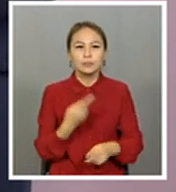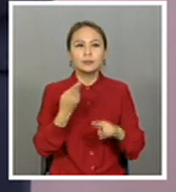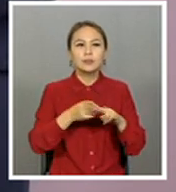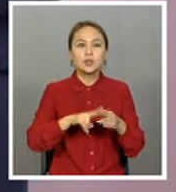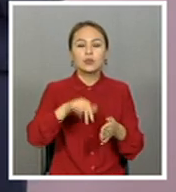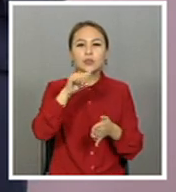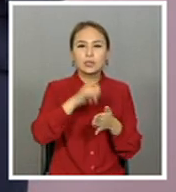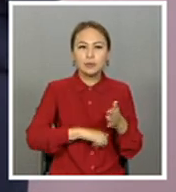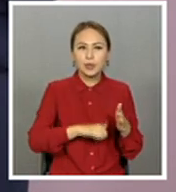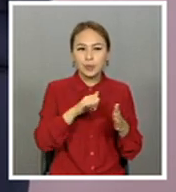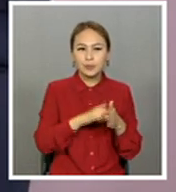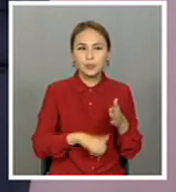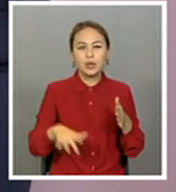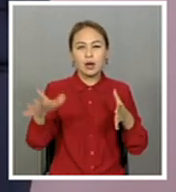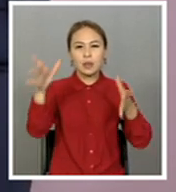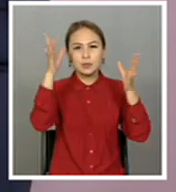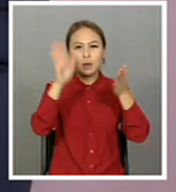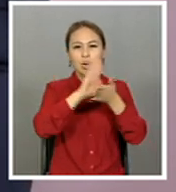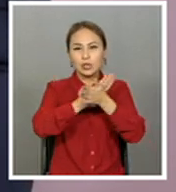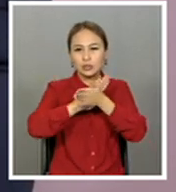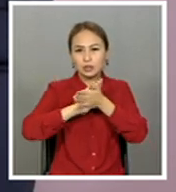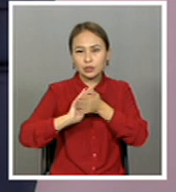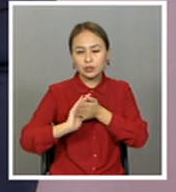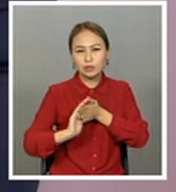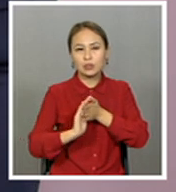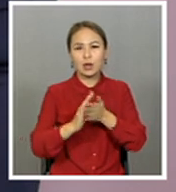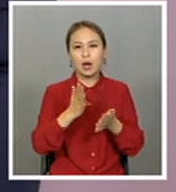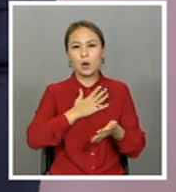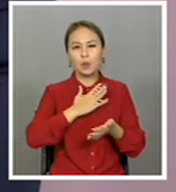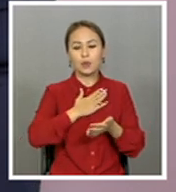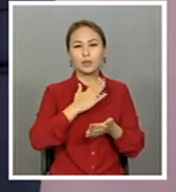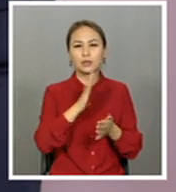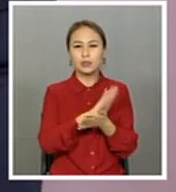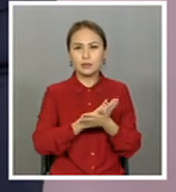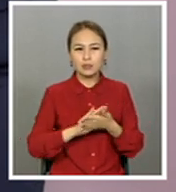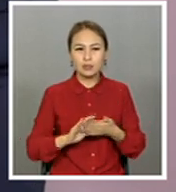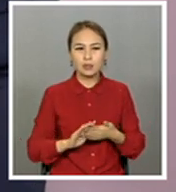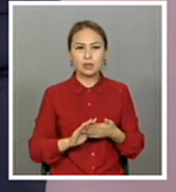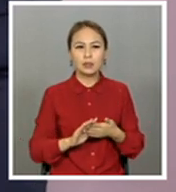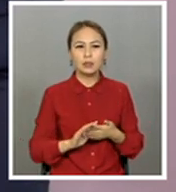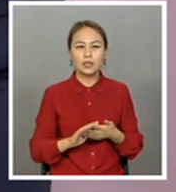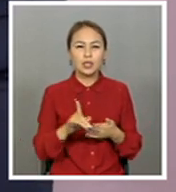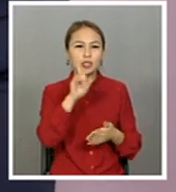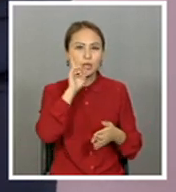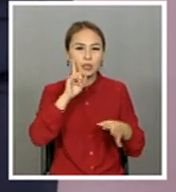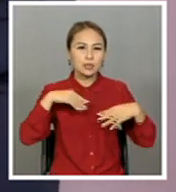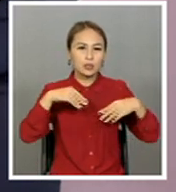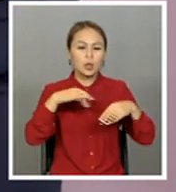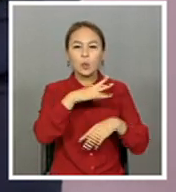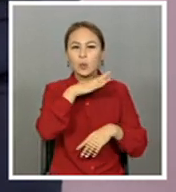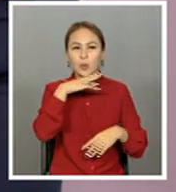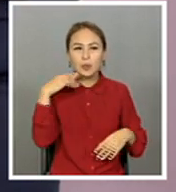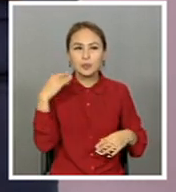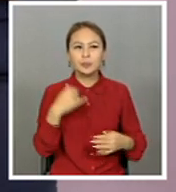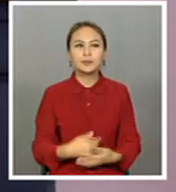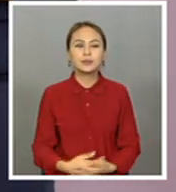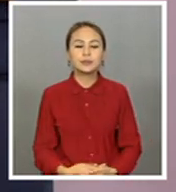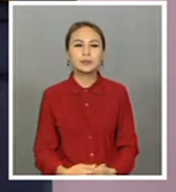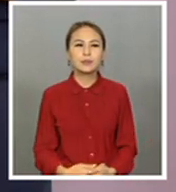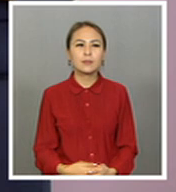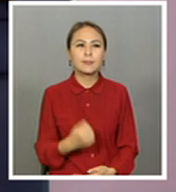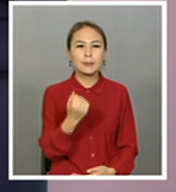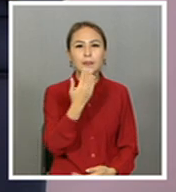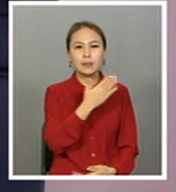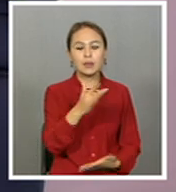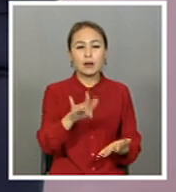себепті аспан ашық, ауа таза, жасыл желек көп. Ал